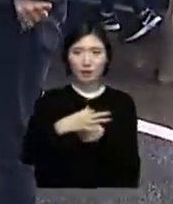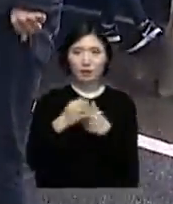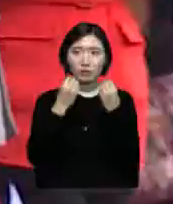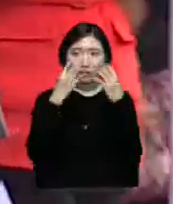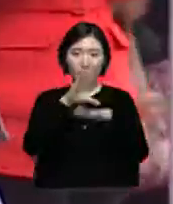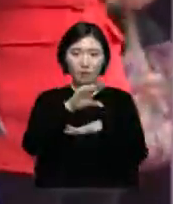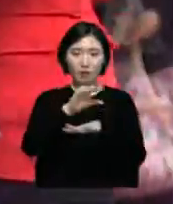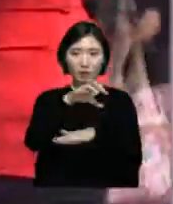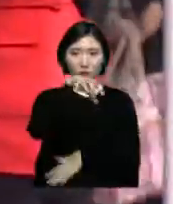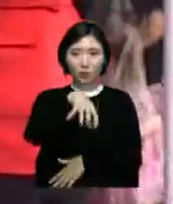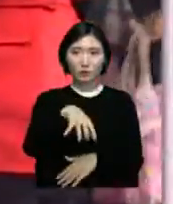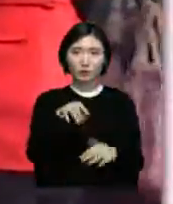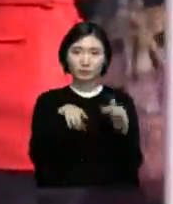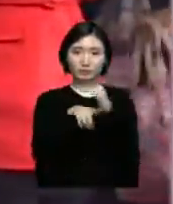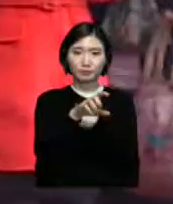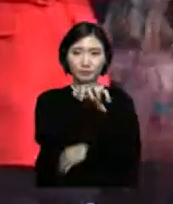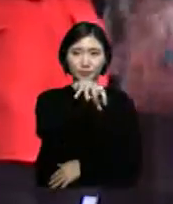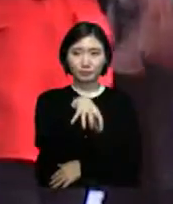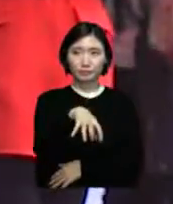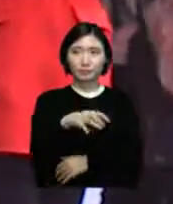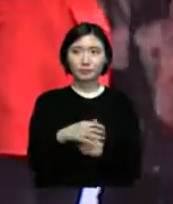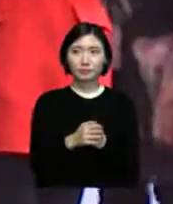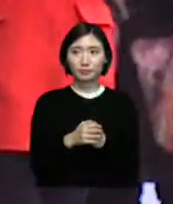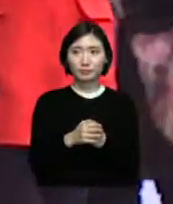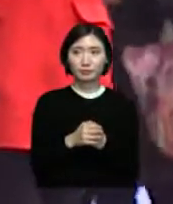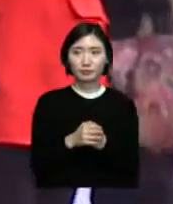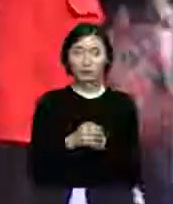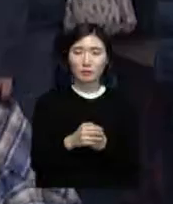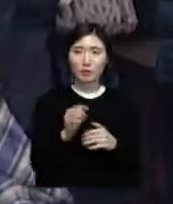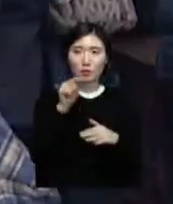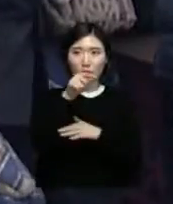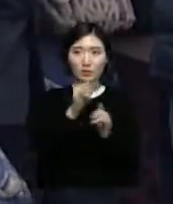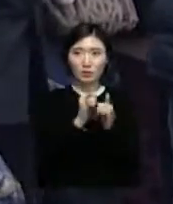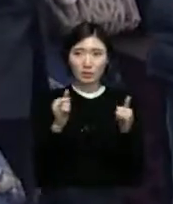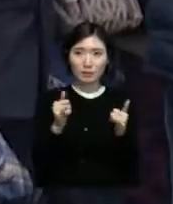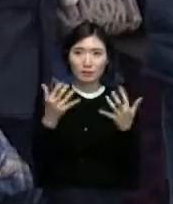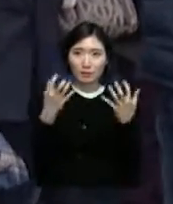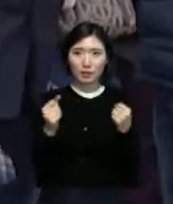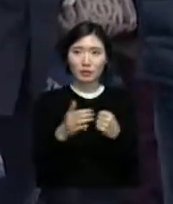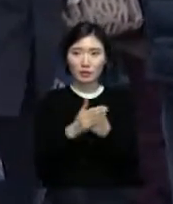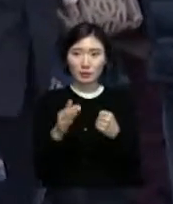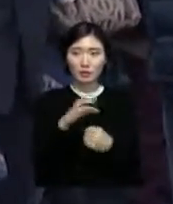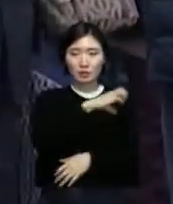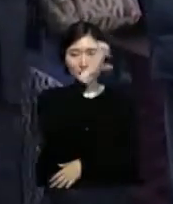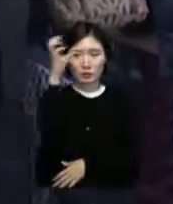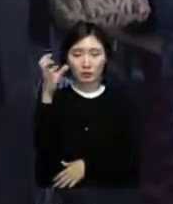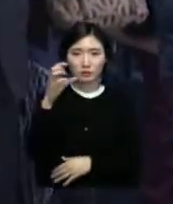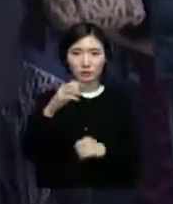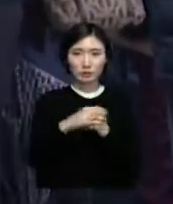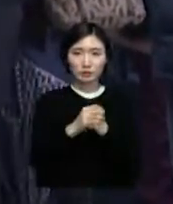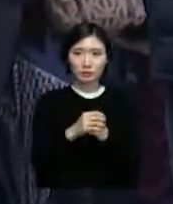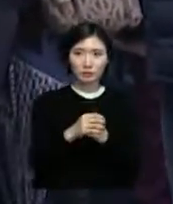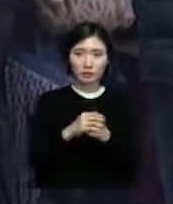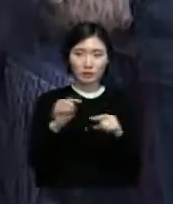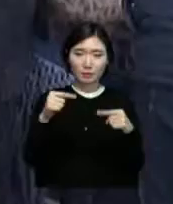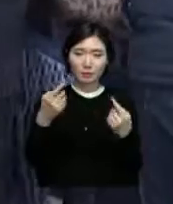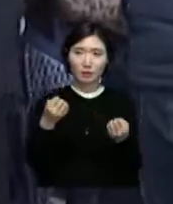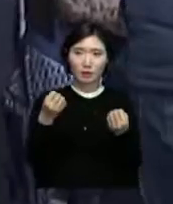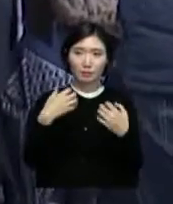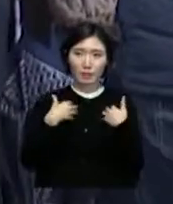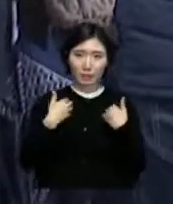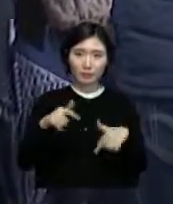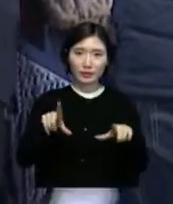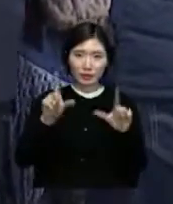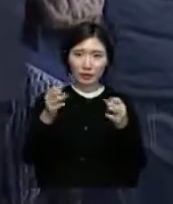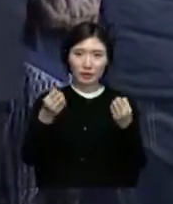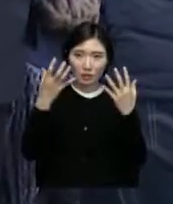생방송 현장을 찾고 있습니다. 외국에서 온 분들 많이 있으니까 크리스마스가 명절이잖아요. 그것도 이제 기부를 많이 합니다.